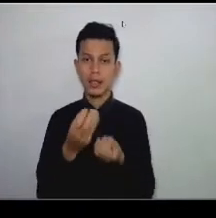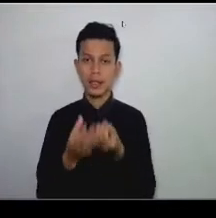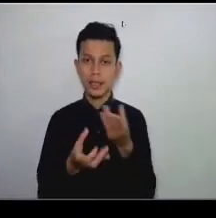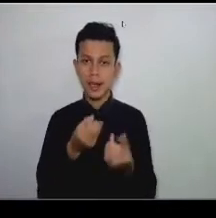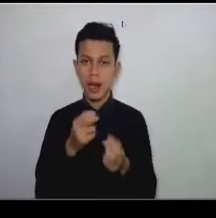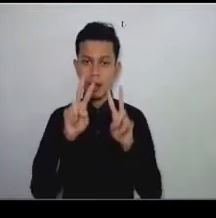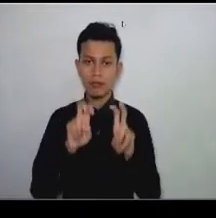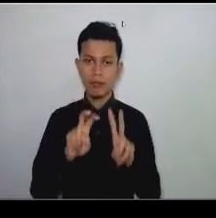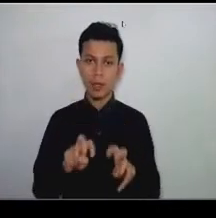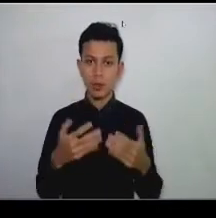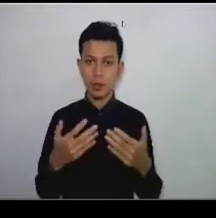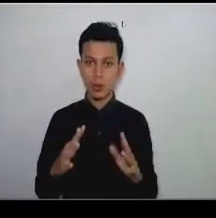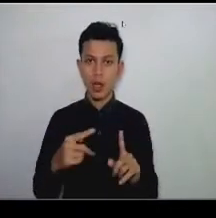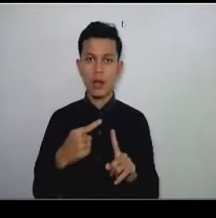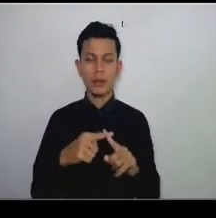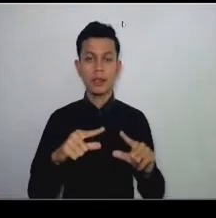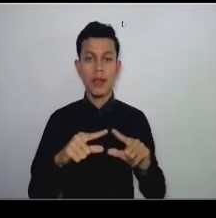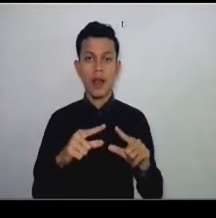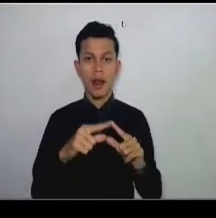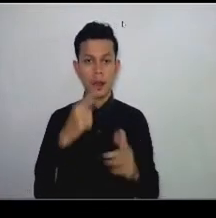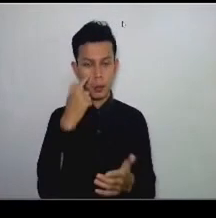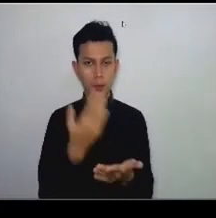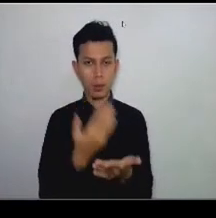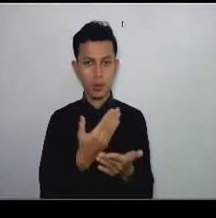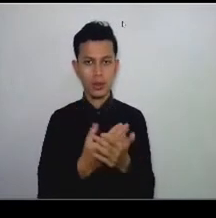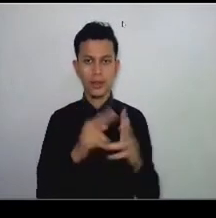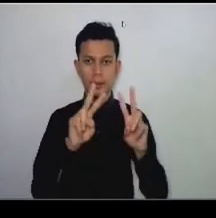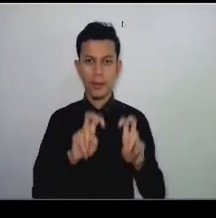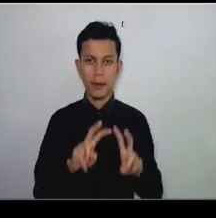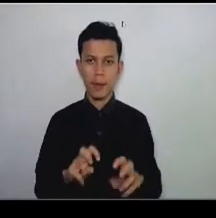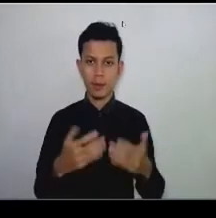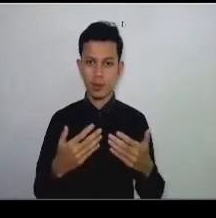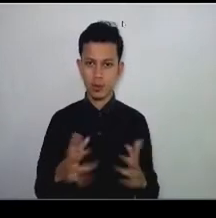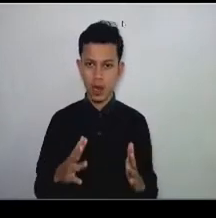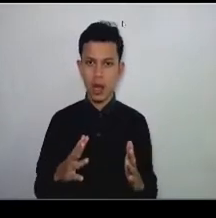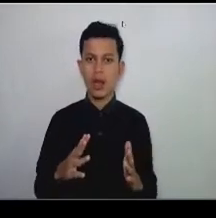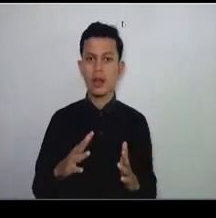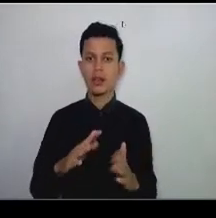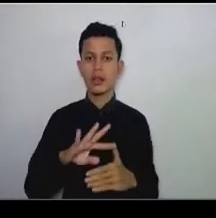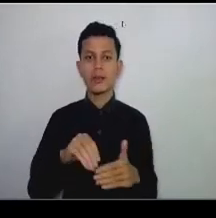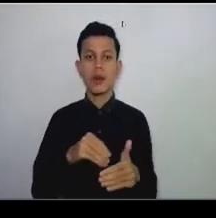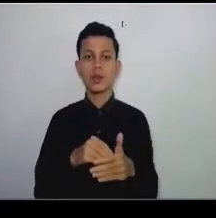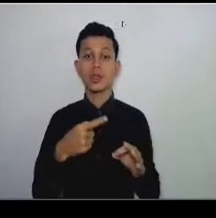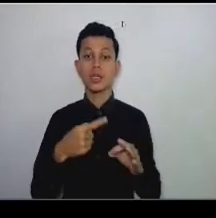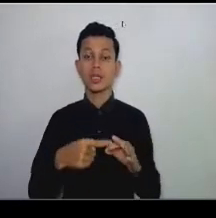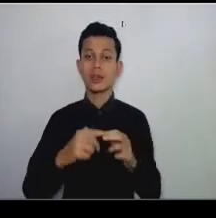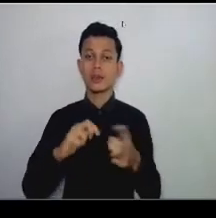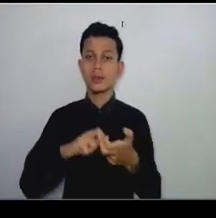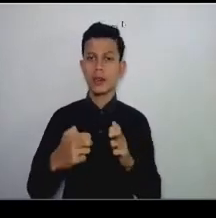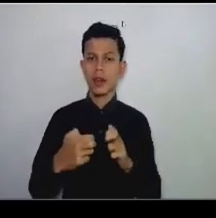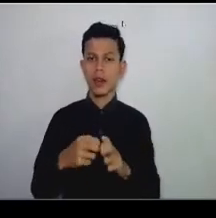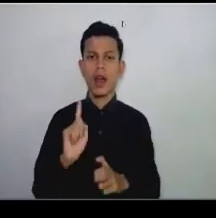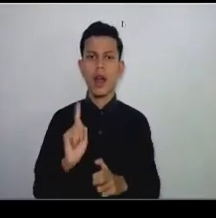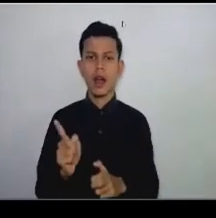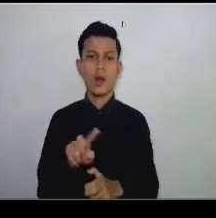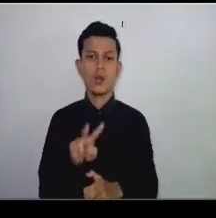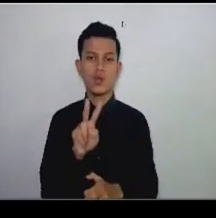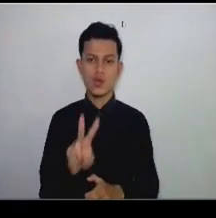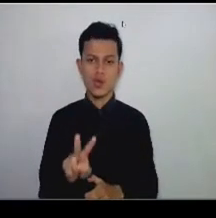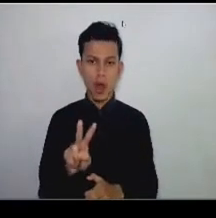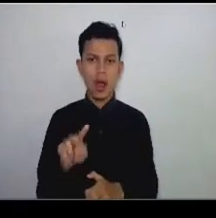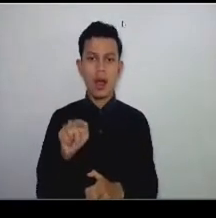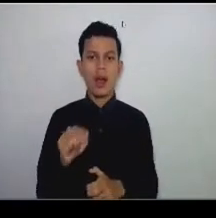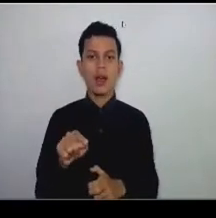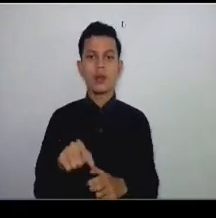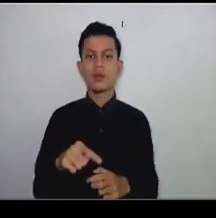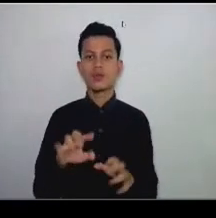pelapor serta alat-alat bukti sebagimelah Uraikan pada bagian duduk perkara Terdapat dua hal yang pada dasarnya merupakan